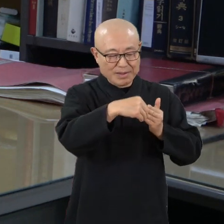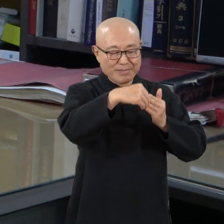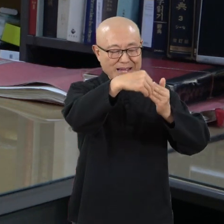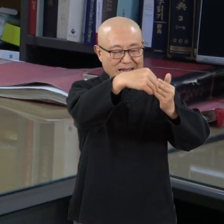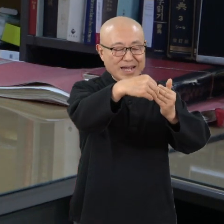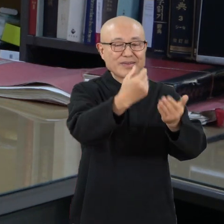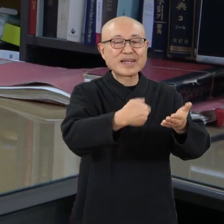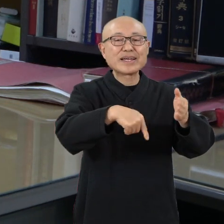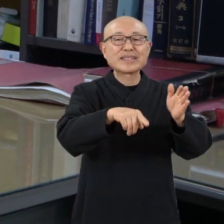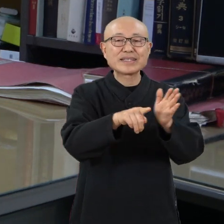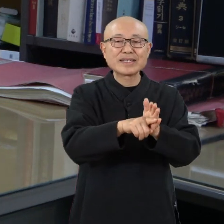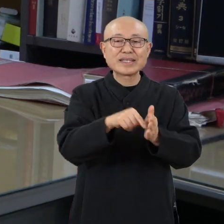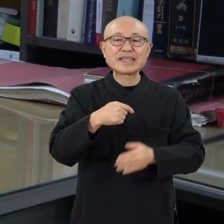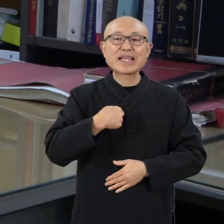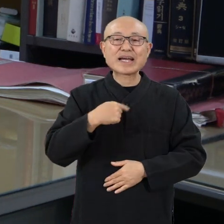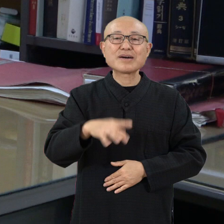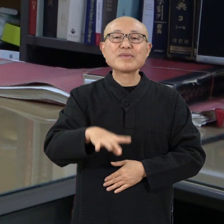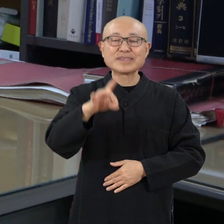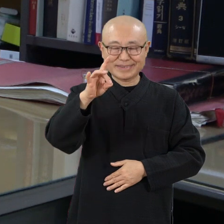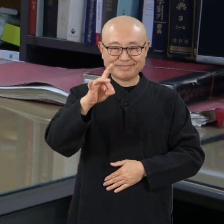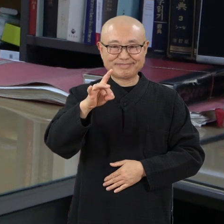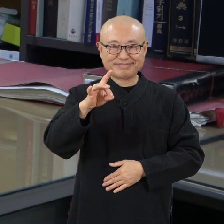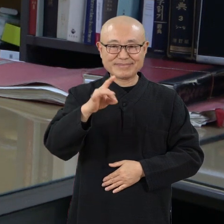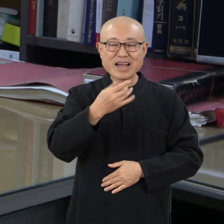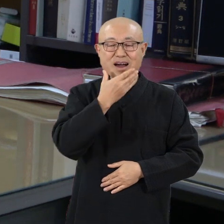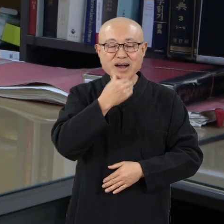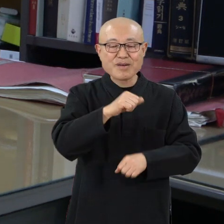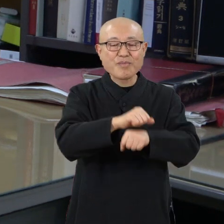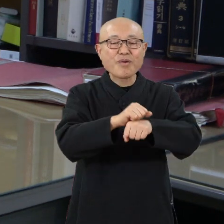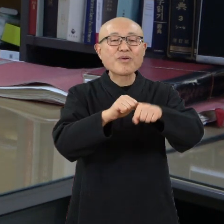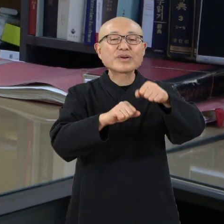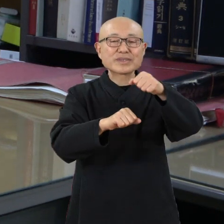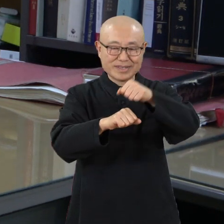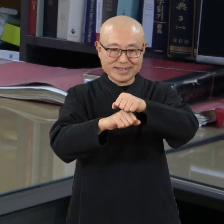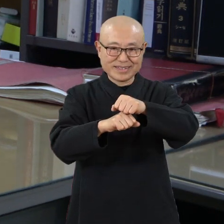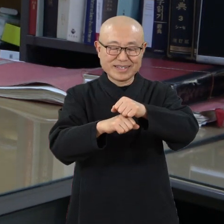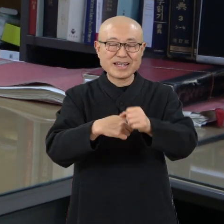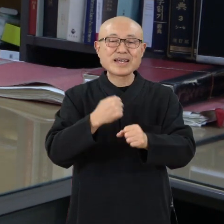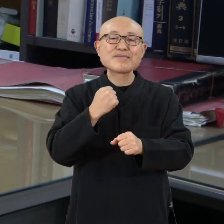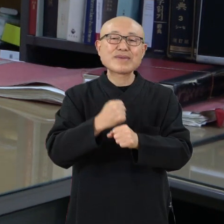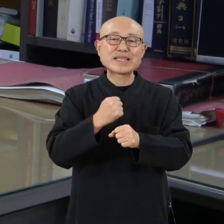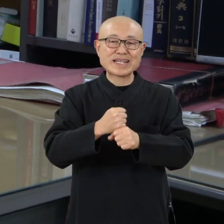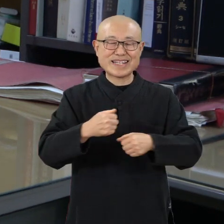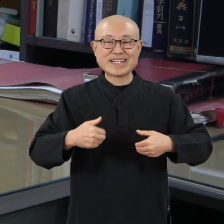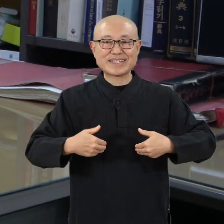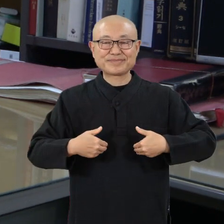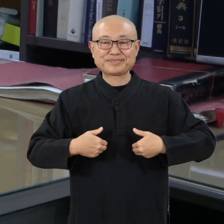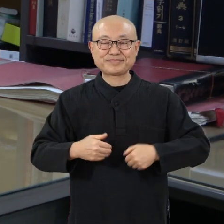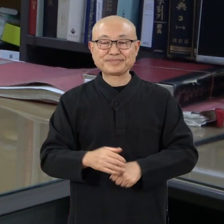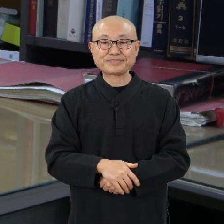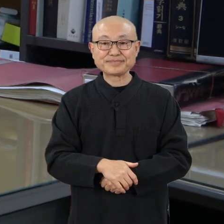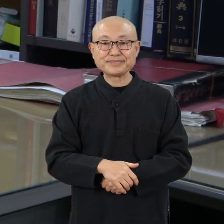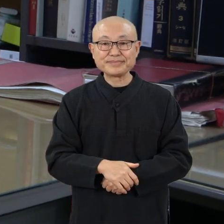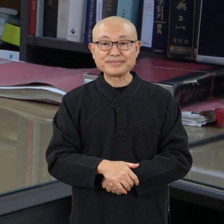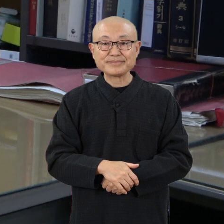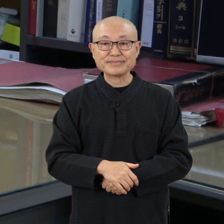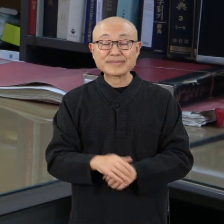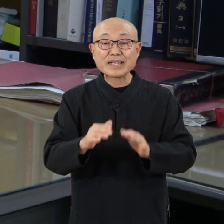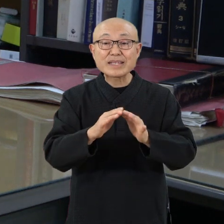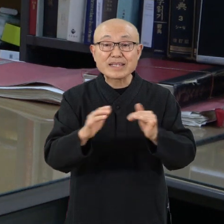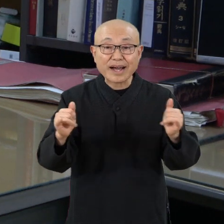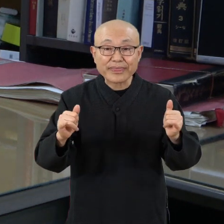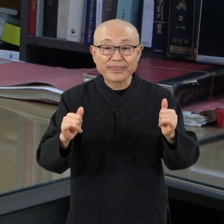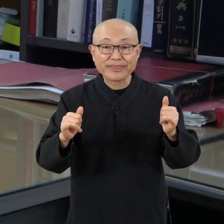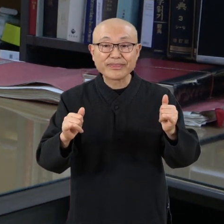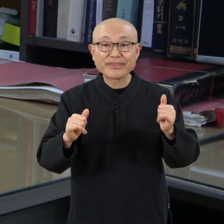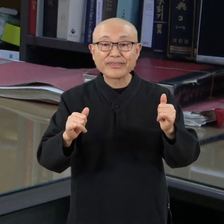하기 위해서는 내가 이제 그 공덕을 짓는 그러한 삶이 되어야 되겠죠. 그런데 우리